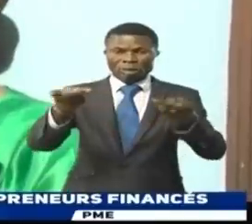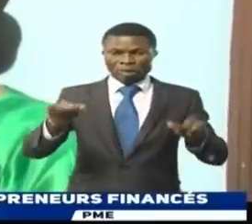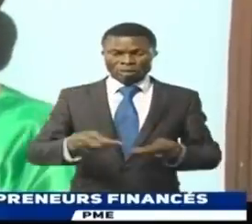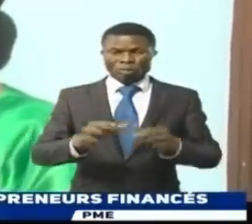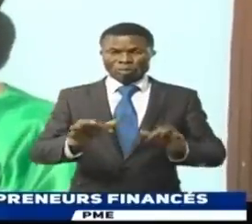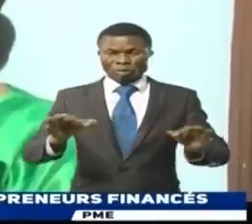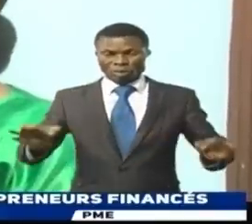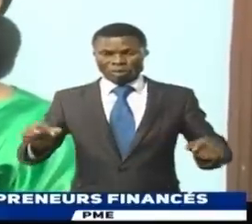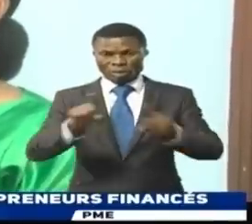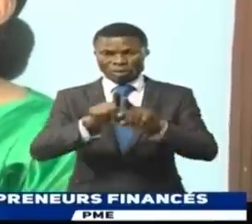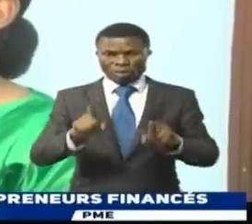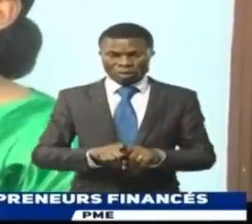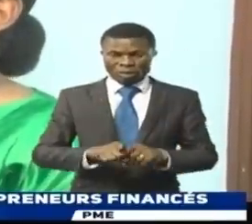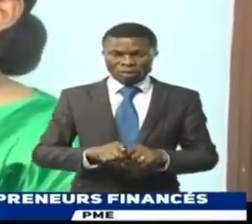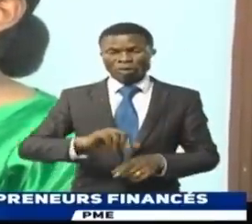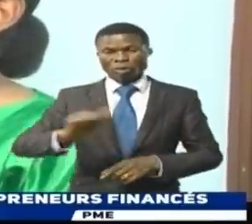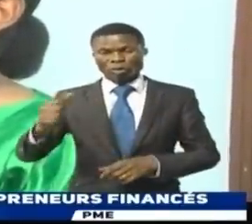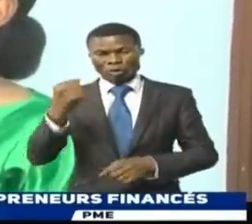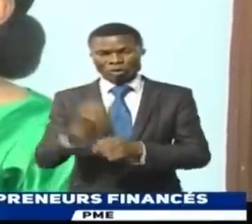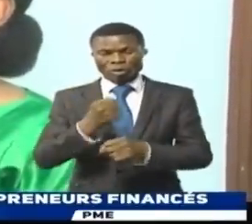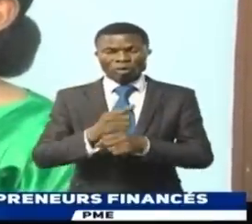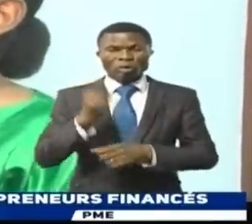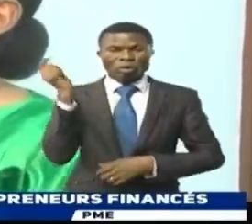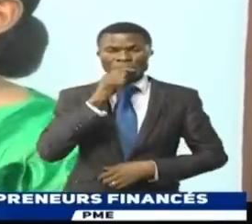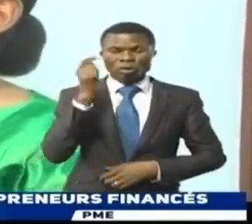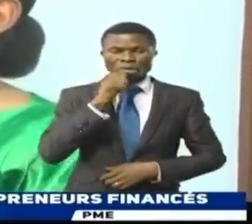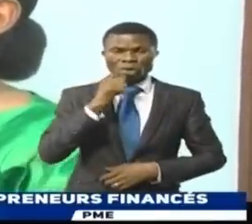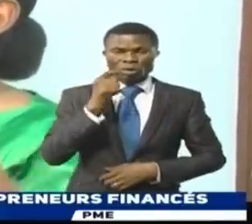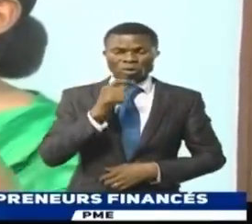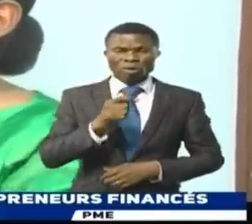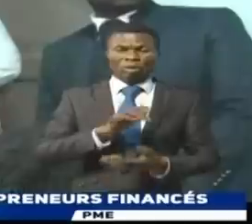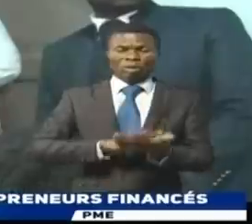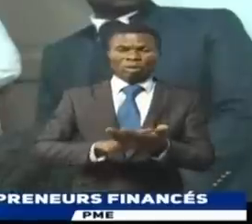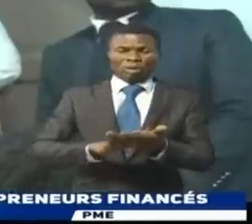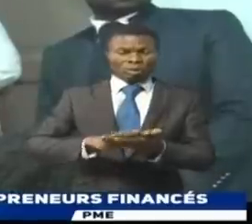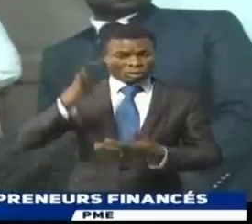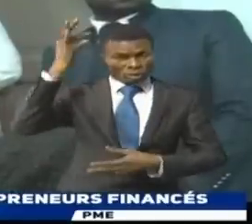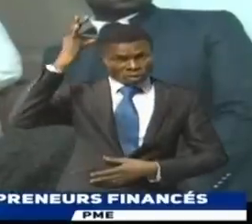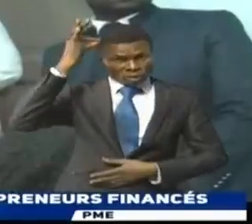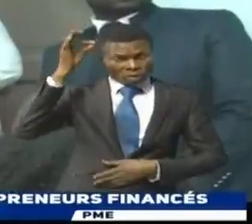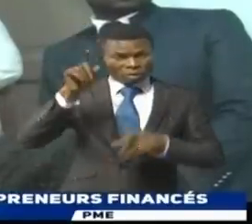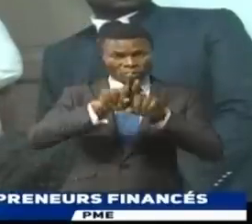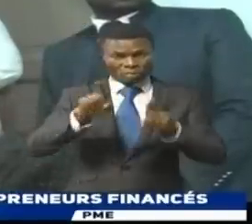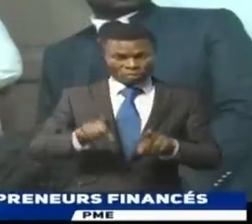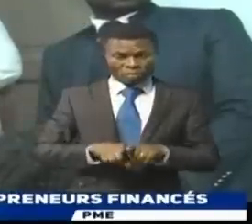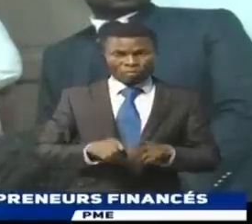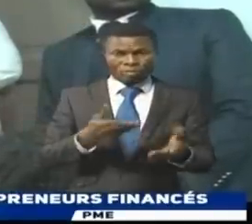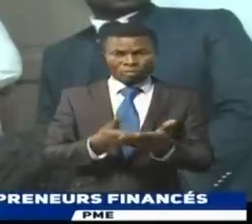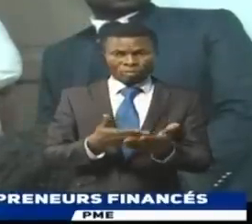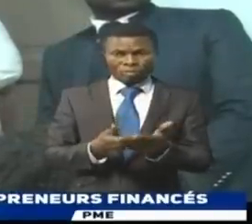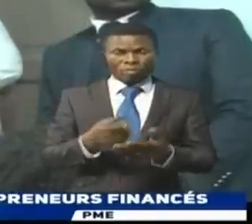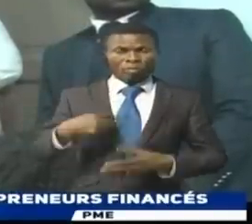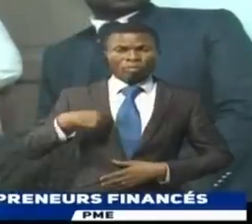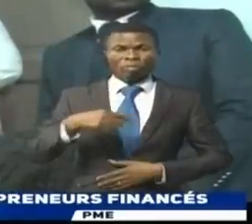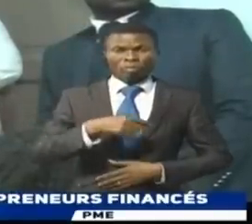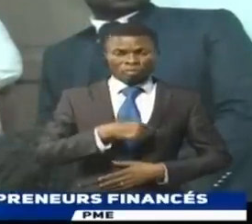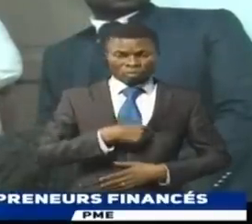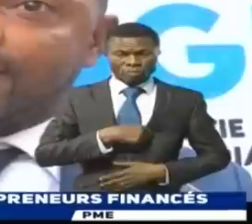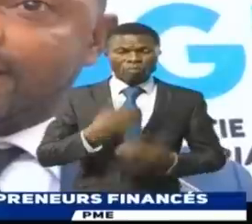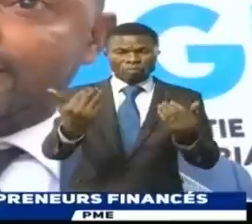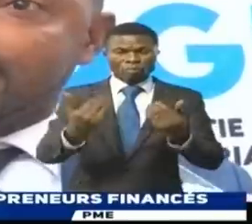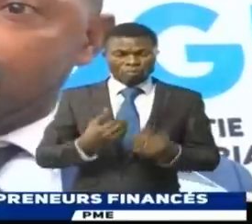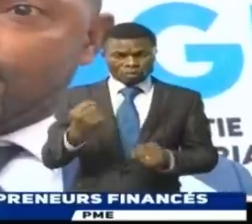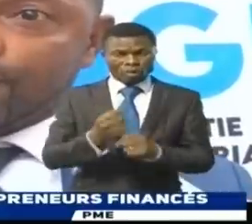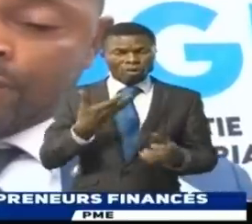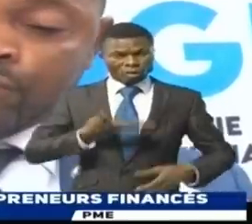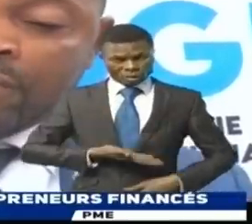poussière. Un autre veut se lancer dans la fabrication de pommades naturelles de cheveux, made in DRC. Comme nous avons la volonté de